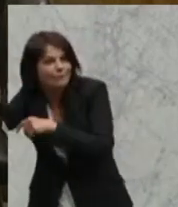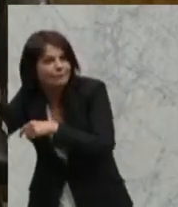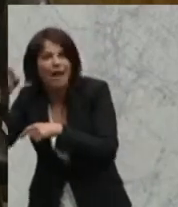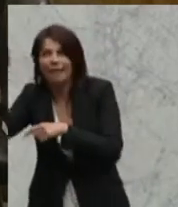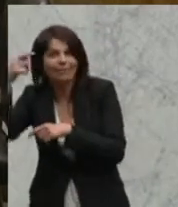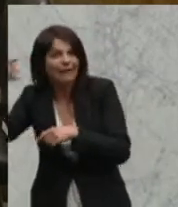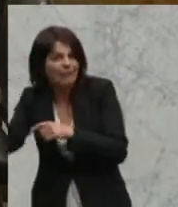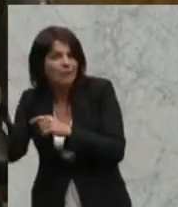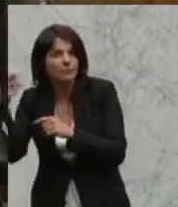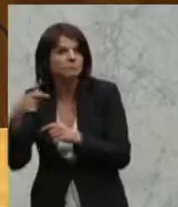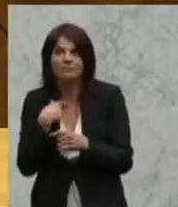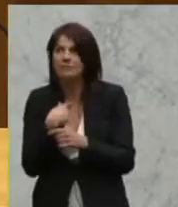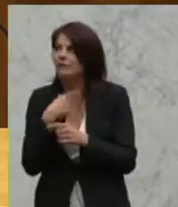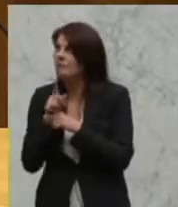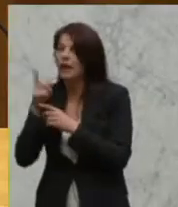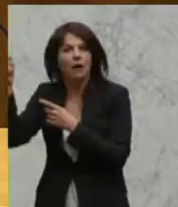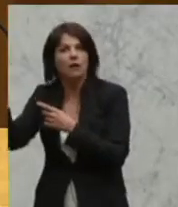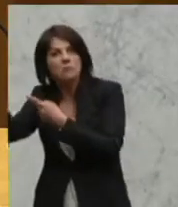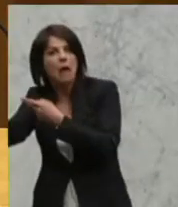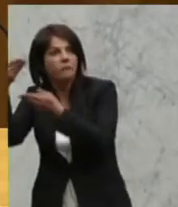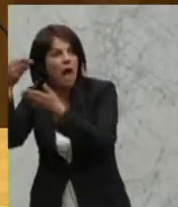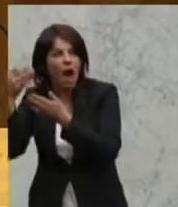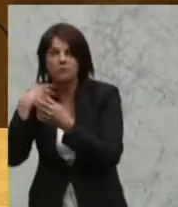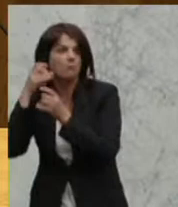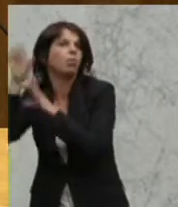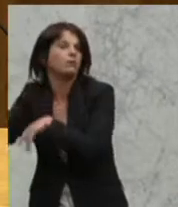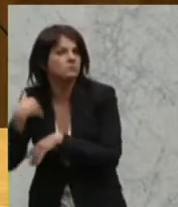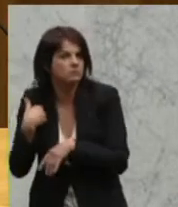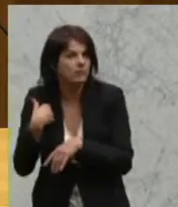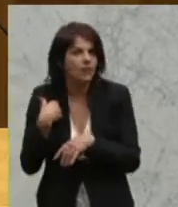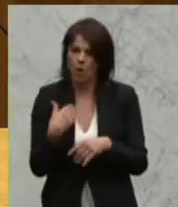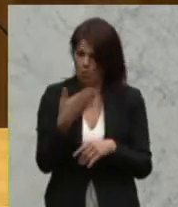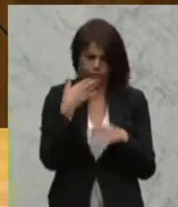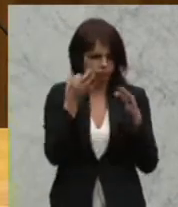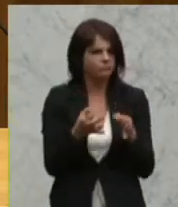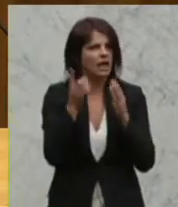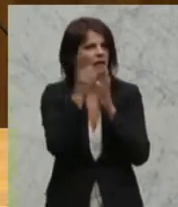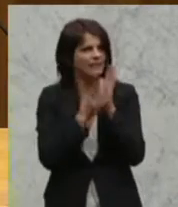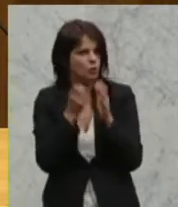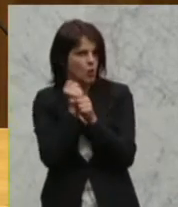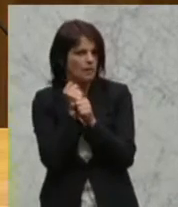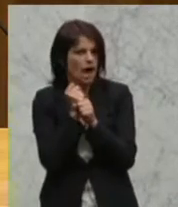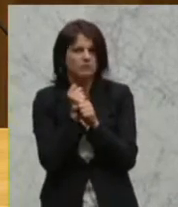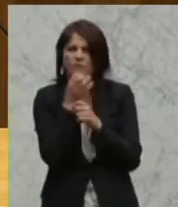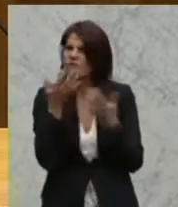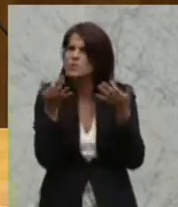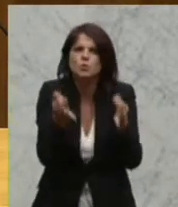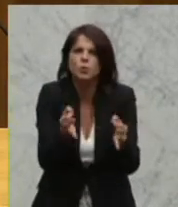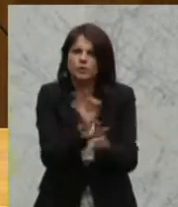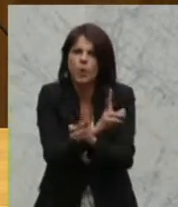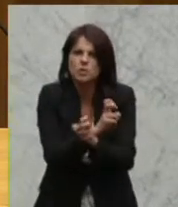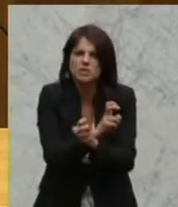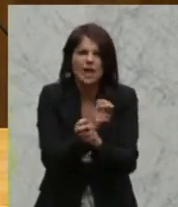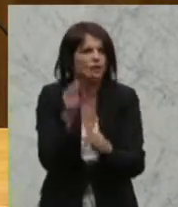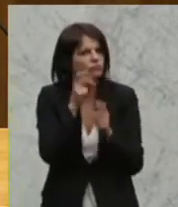aus, ohne zuvor eine klare Definition entwickelt zu haben, was ist gut für die